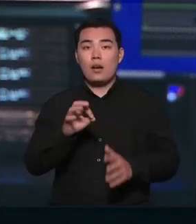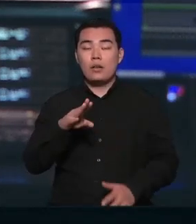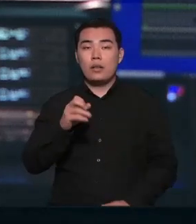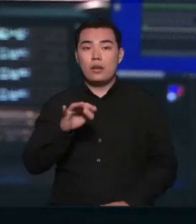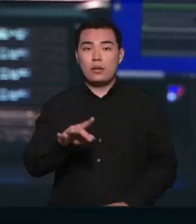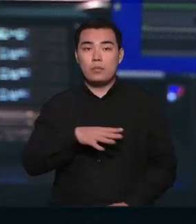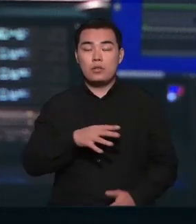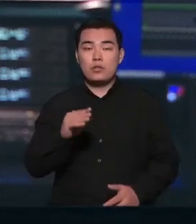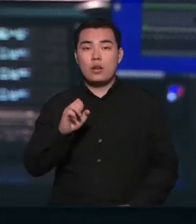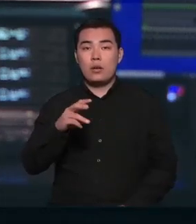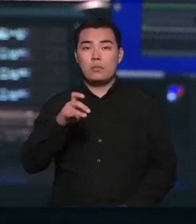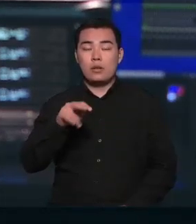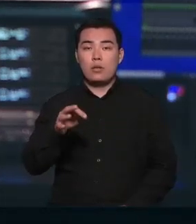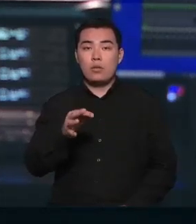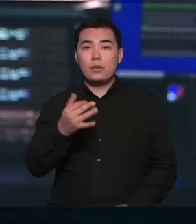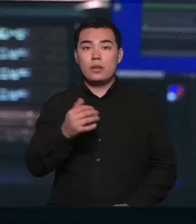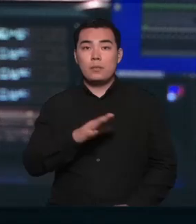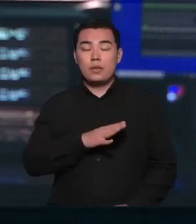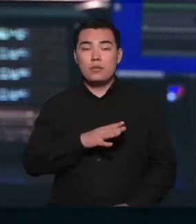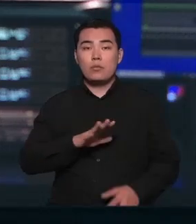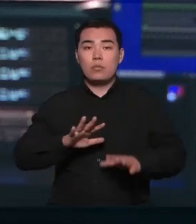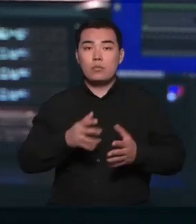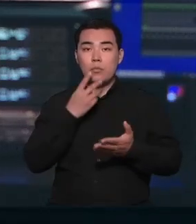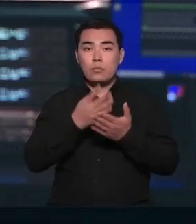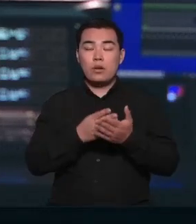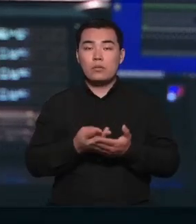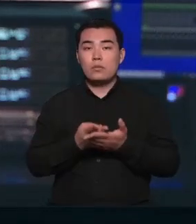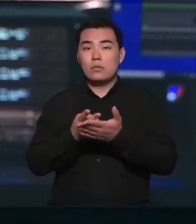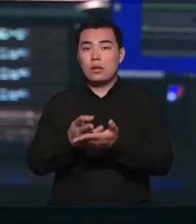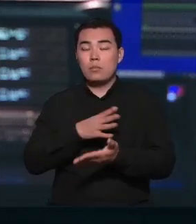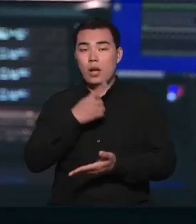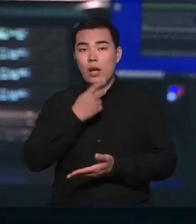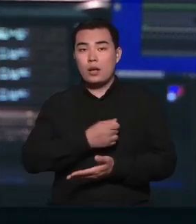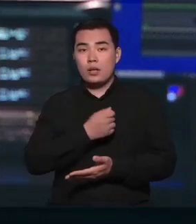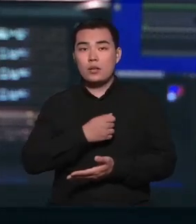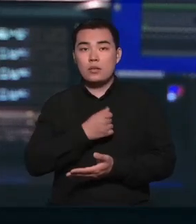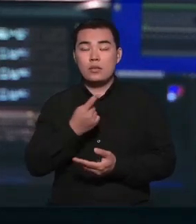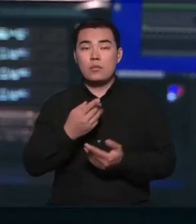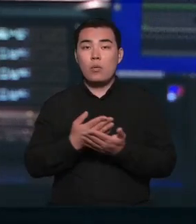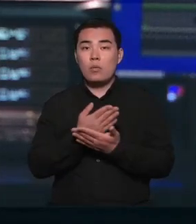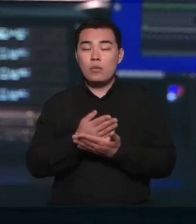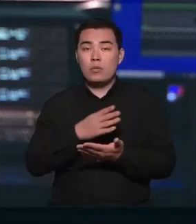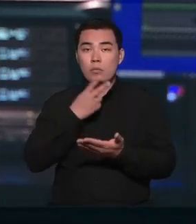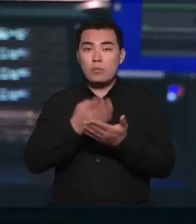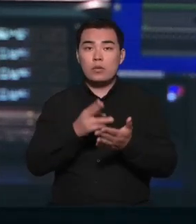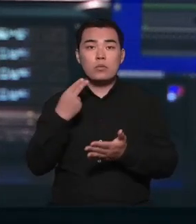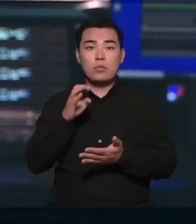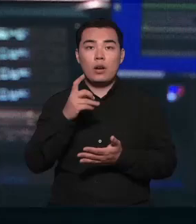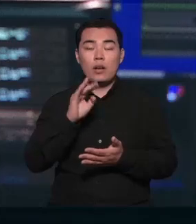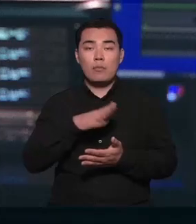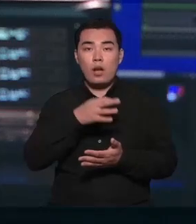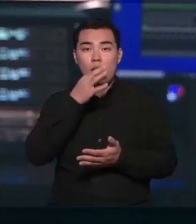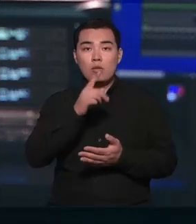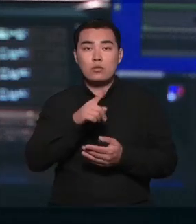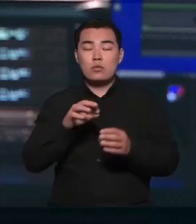жамбылской области там при невыясненных обстоятельствах в кому впал солдат-срочник Касам жумар токаев потребовал не только